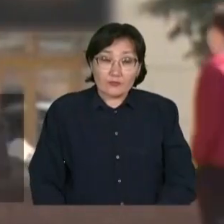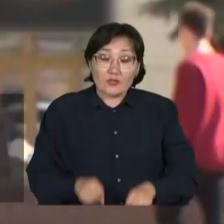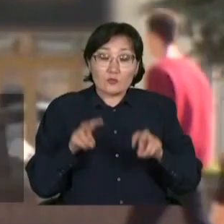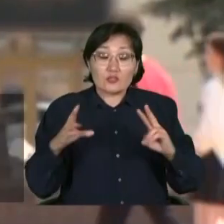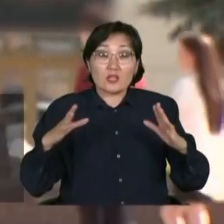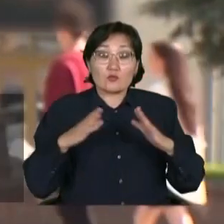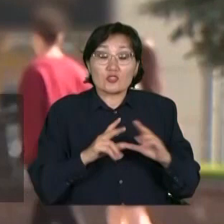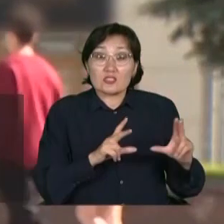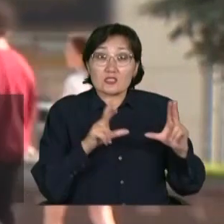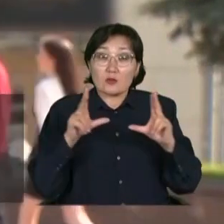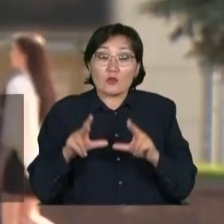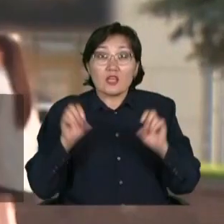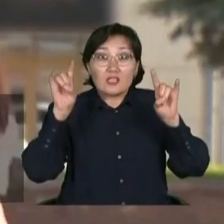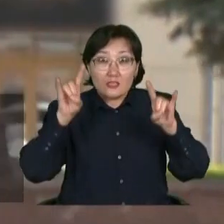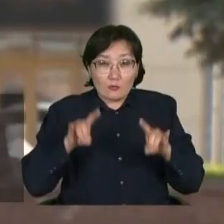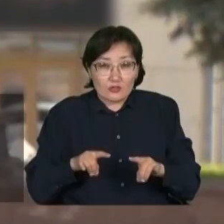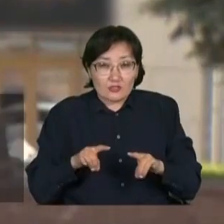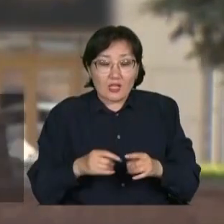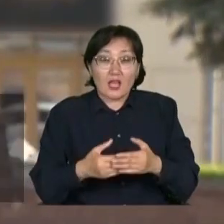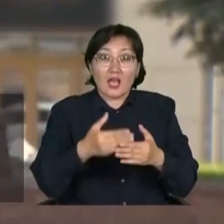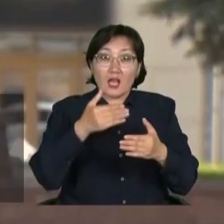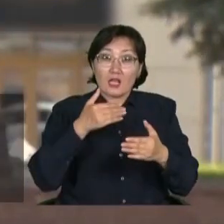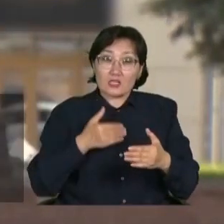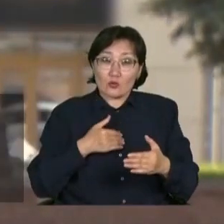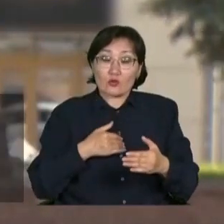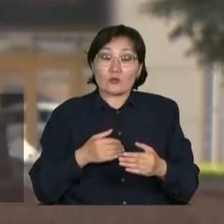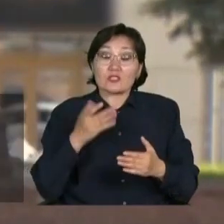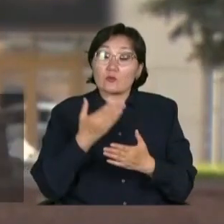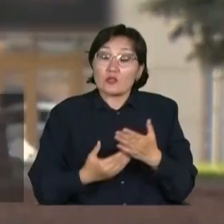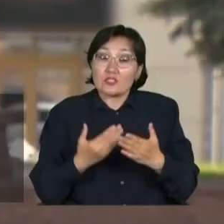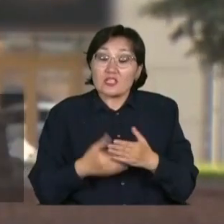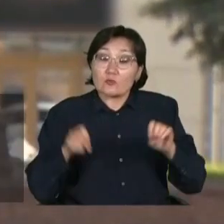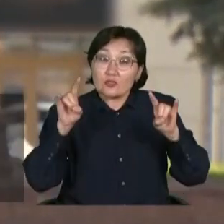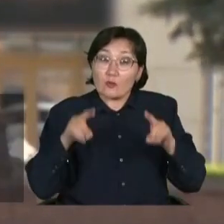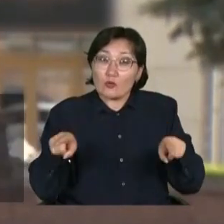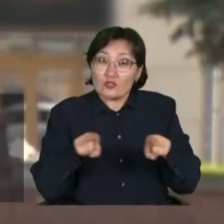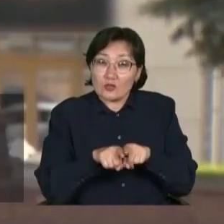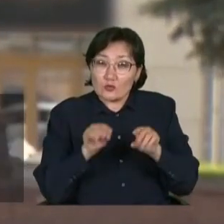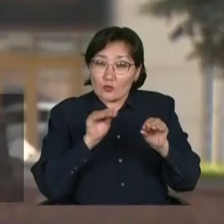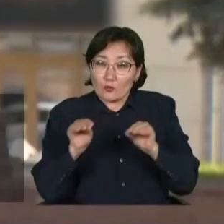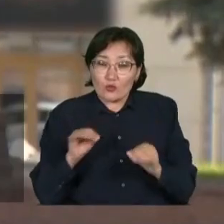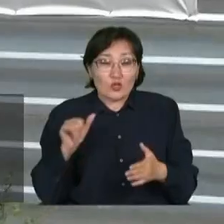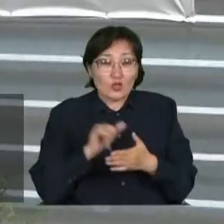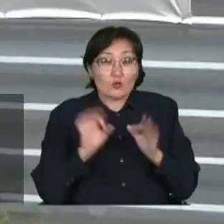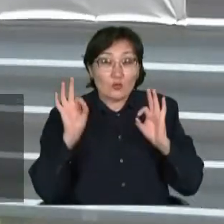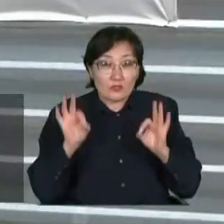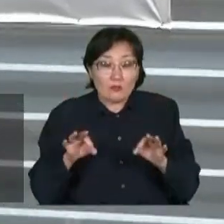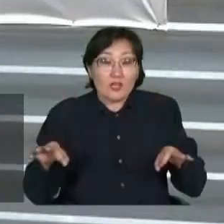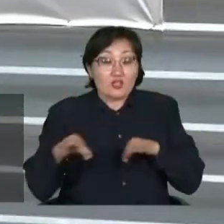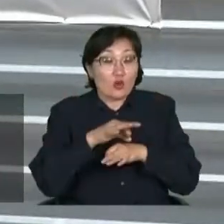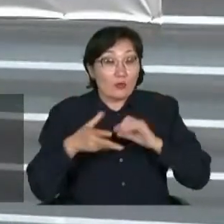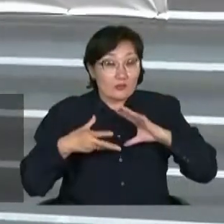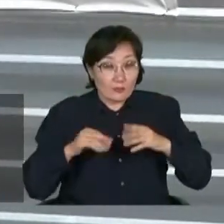үйдегі жиһазды терезеден барынша алыс қоюға кеңес береді. Сонымен қатар терезеге мынадай құрылғы орнатқан дұрыс екен. Жоба